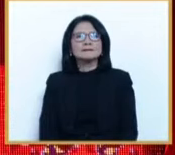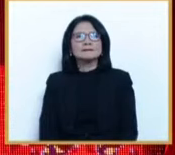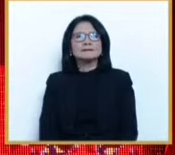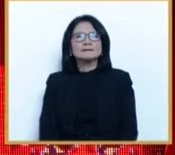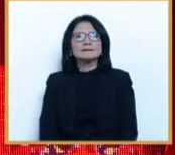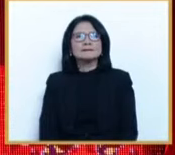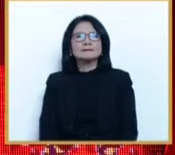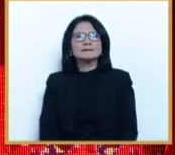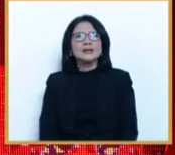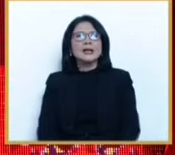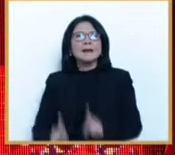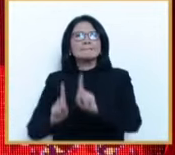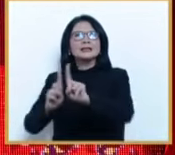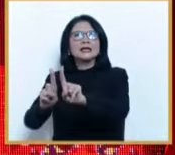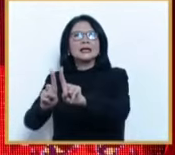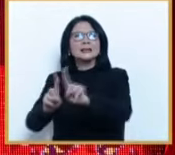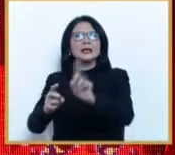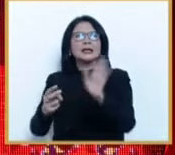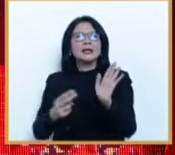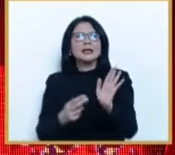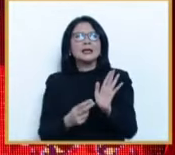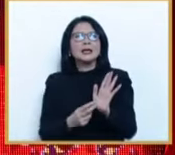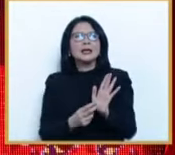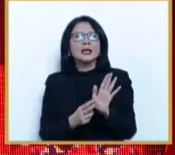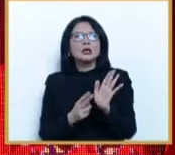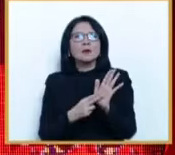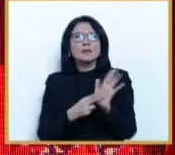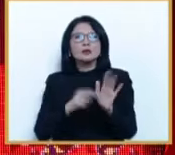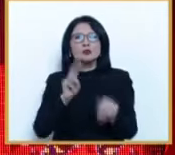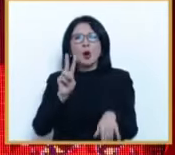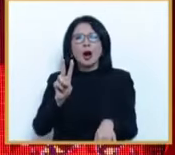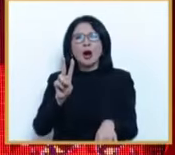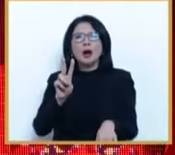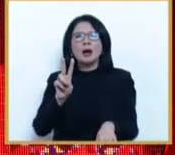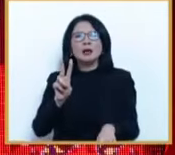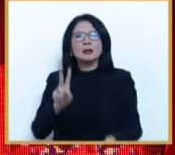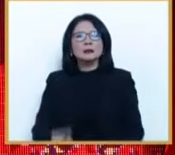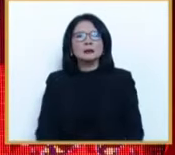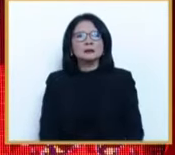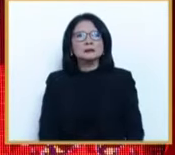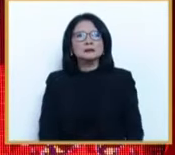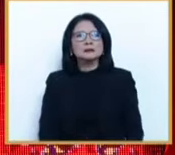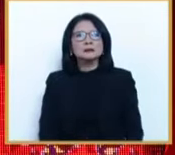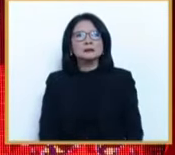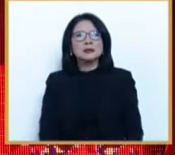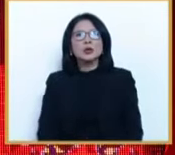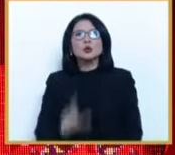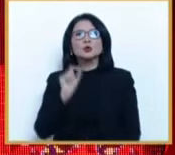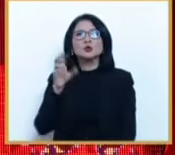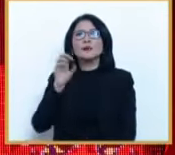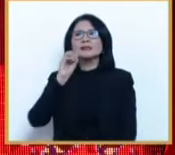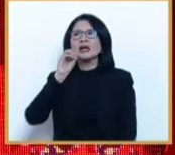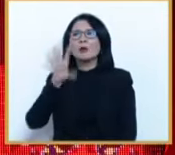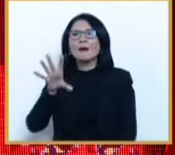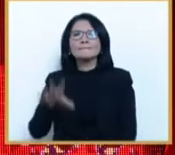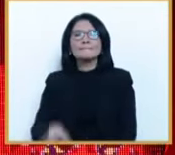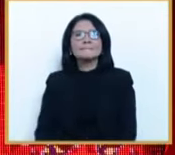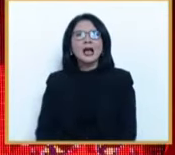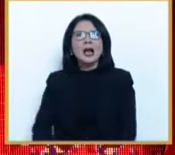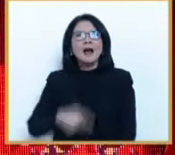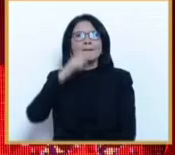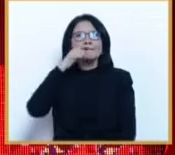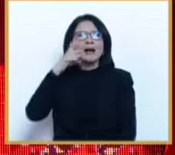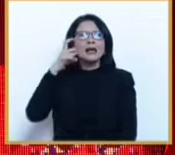calon nomor urut du untuk menjawab Bapak dma